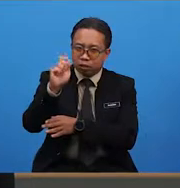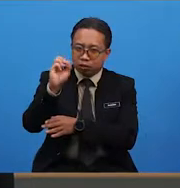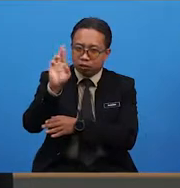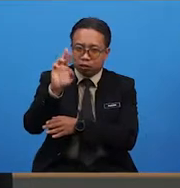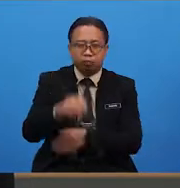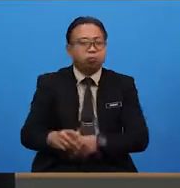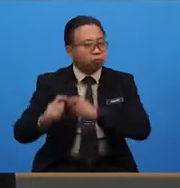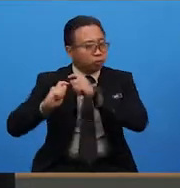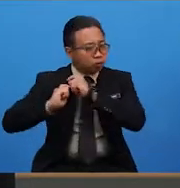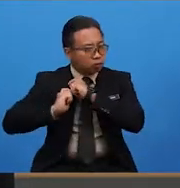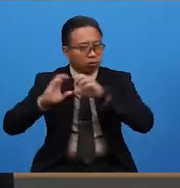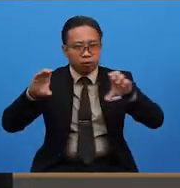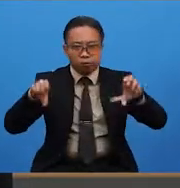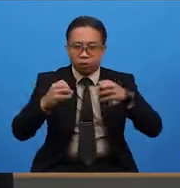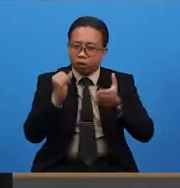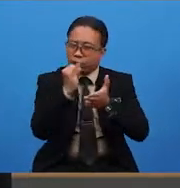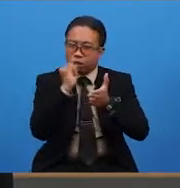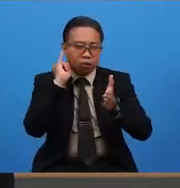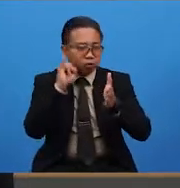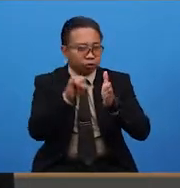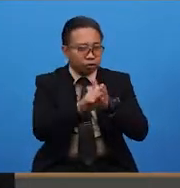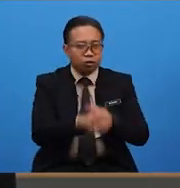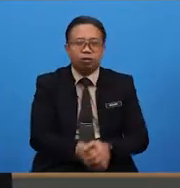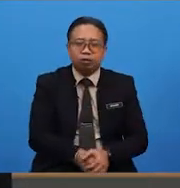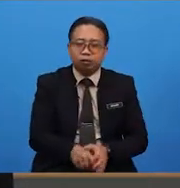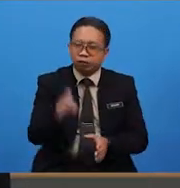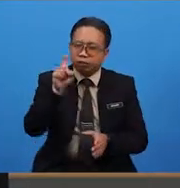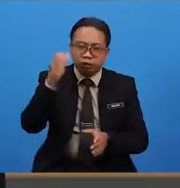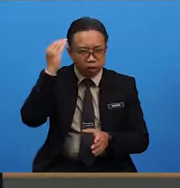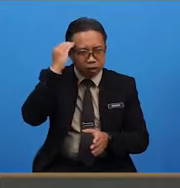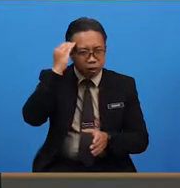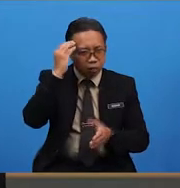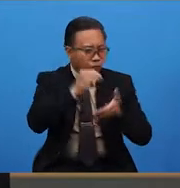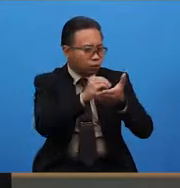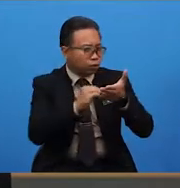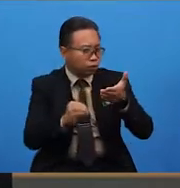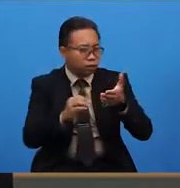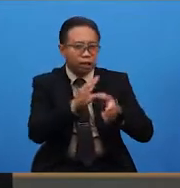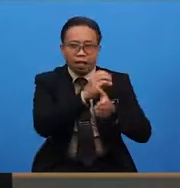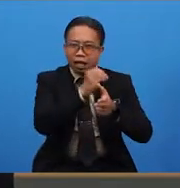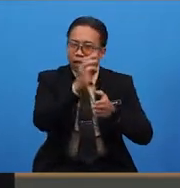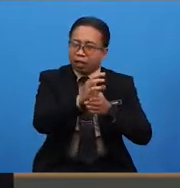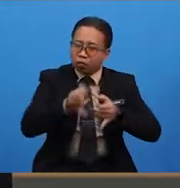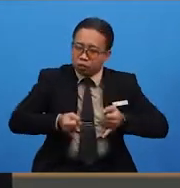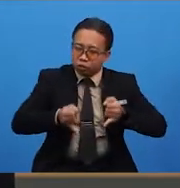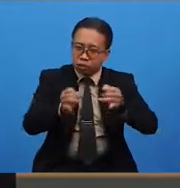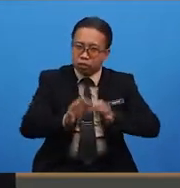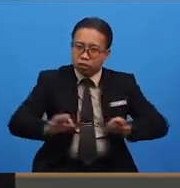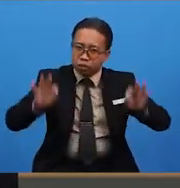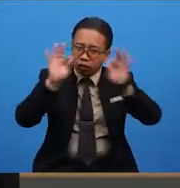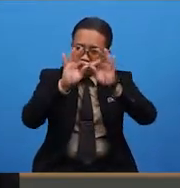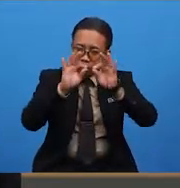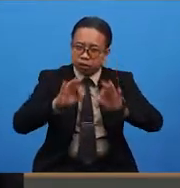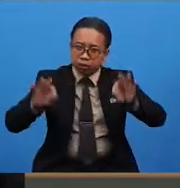mereka nih bertanggung jawab menghasilkan ilustrasi mereka perlu memahami message atau jalan situ yang